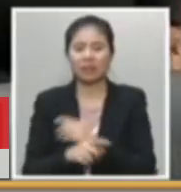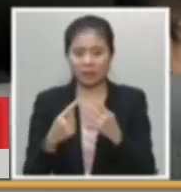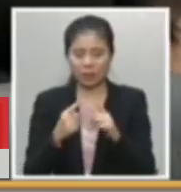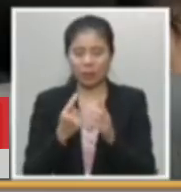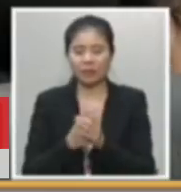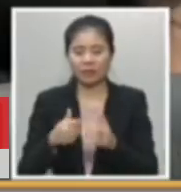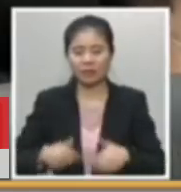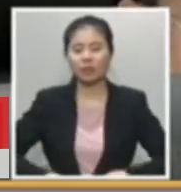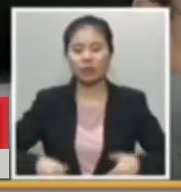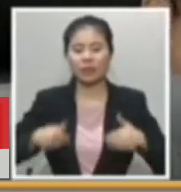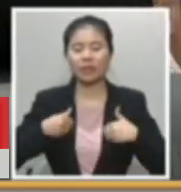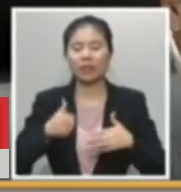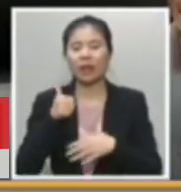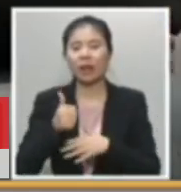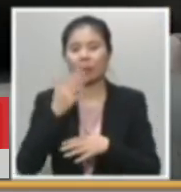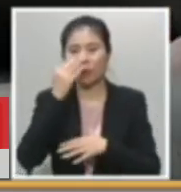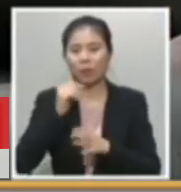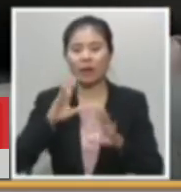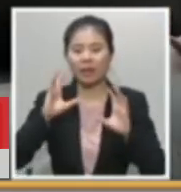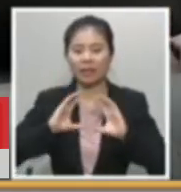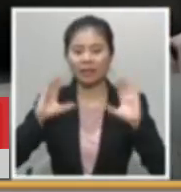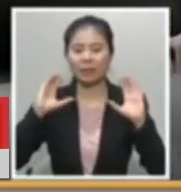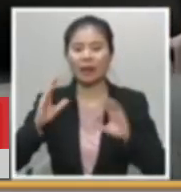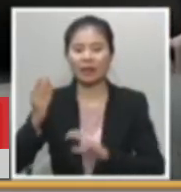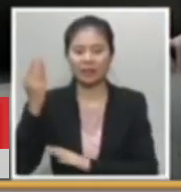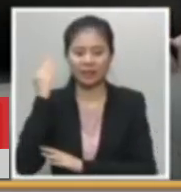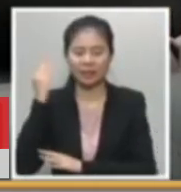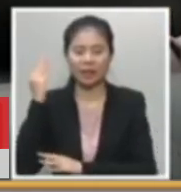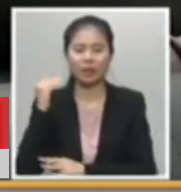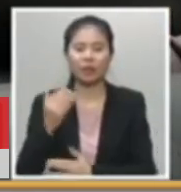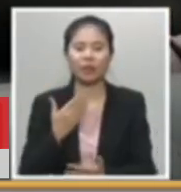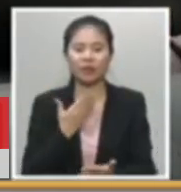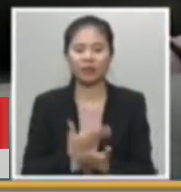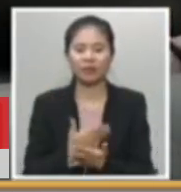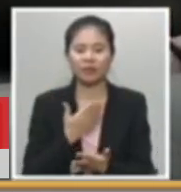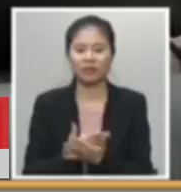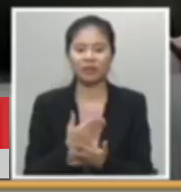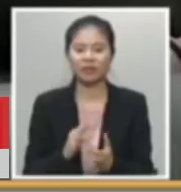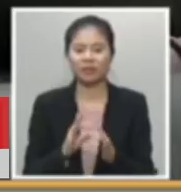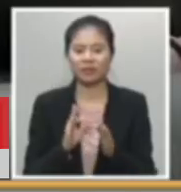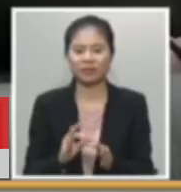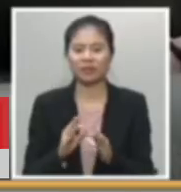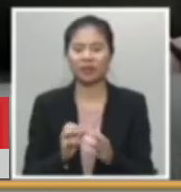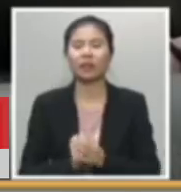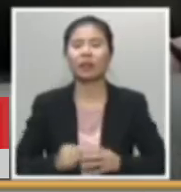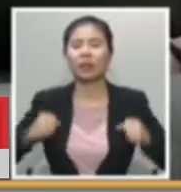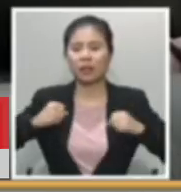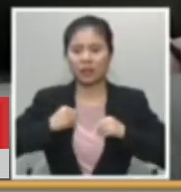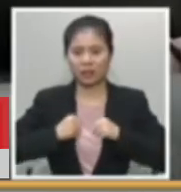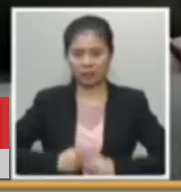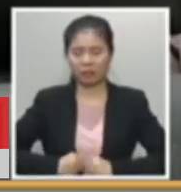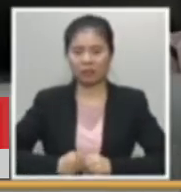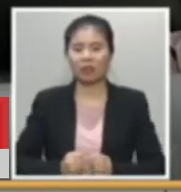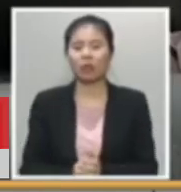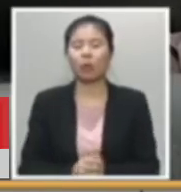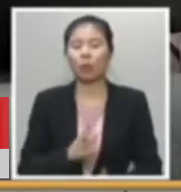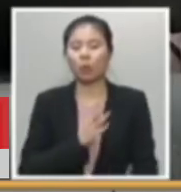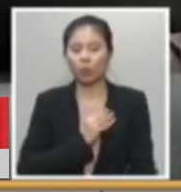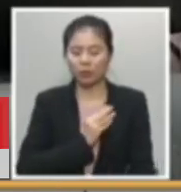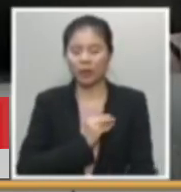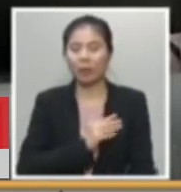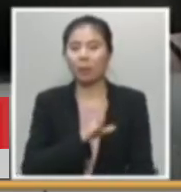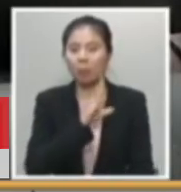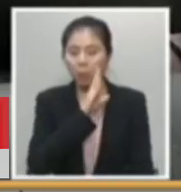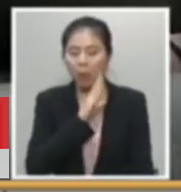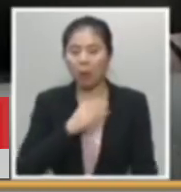อยู่ได้เพราะรัฐบาลที่ผ่านมาใช้เครื่องเทียมทั้งหลายใส่เข้าไปในร่างกายหัวใจก็เทียมป